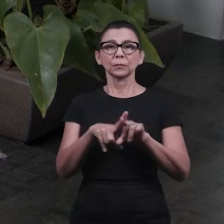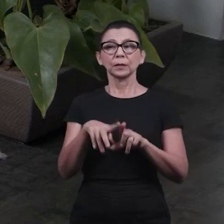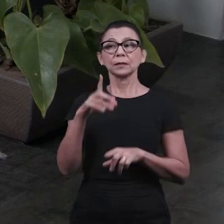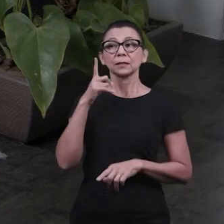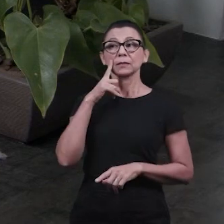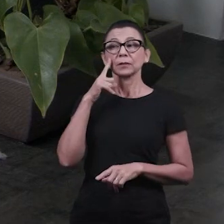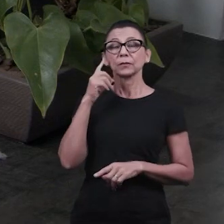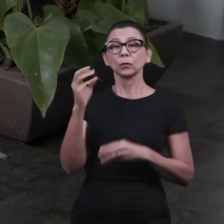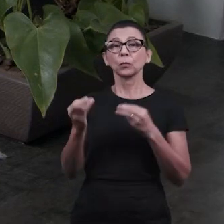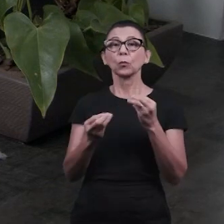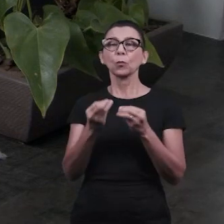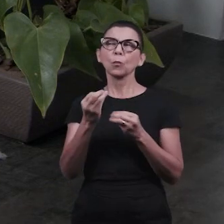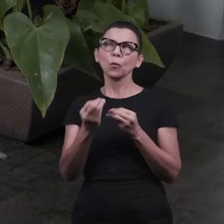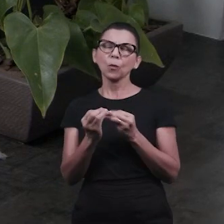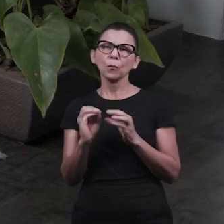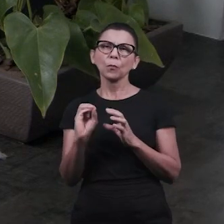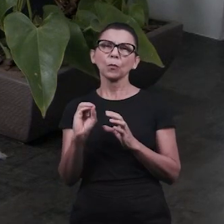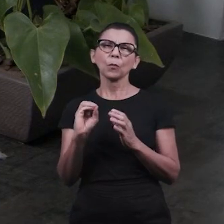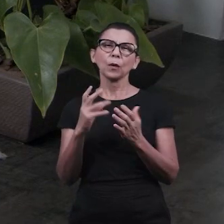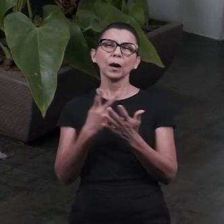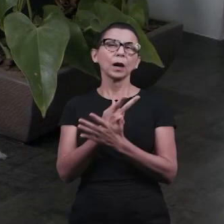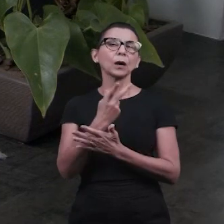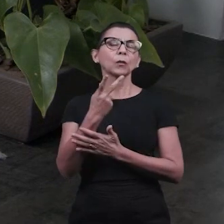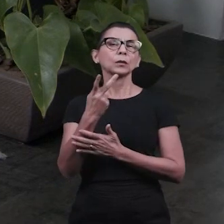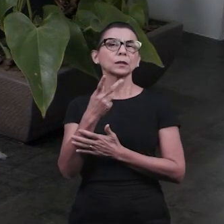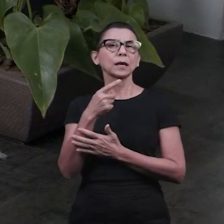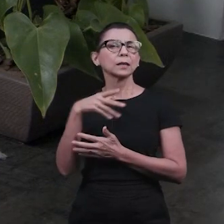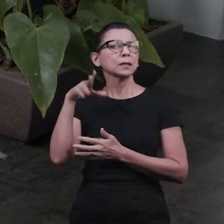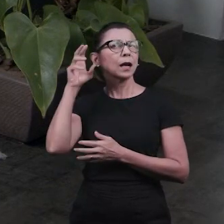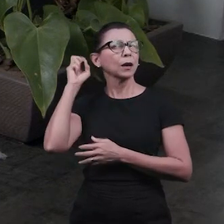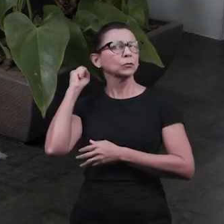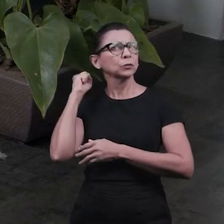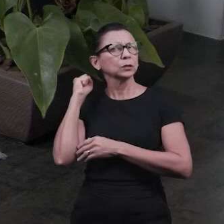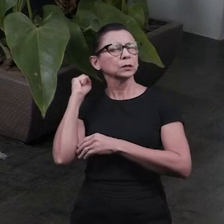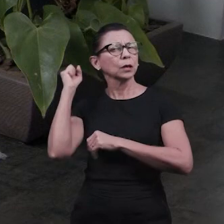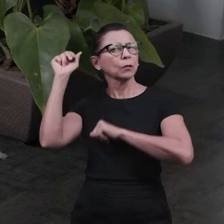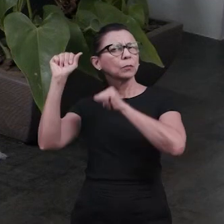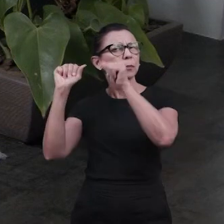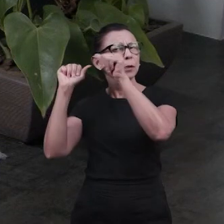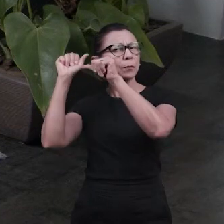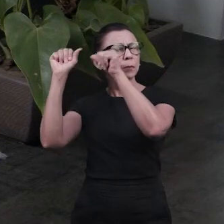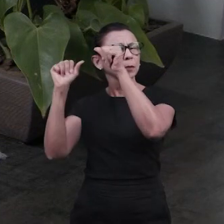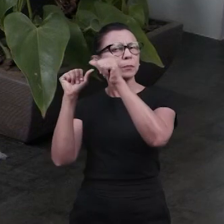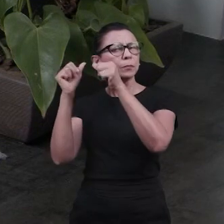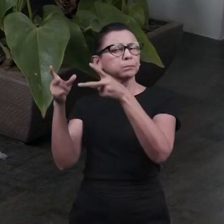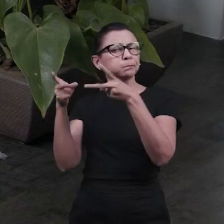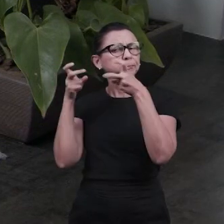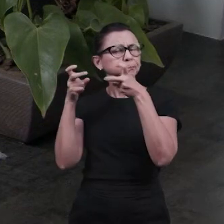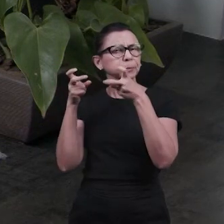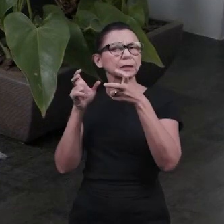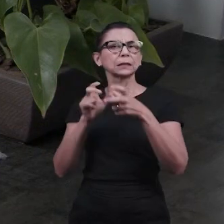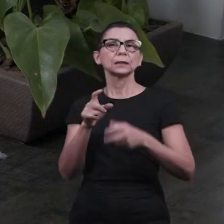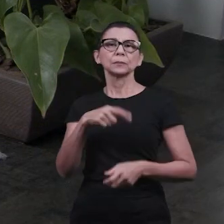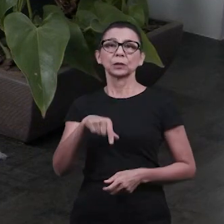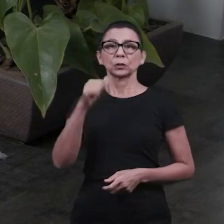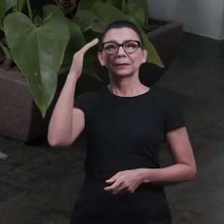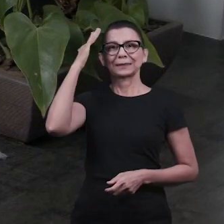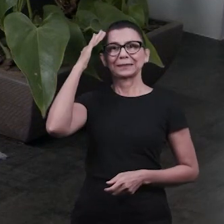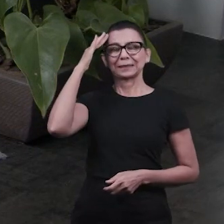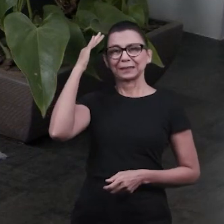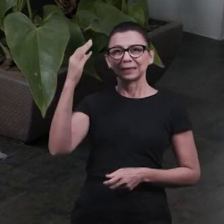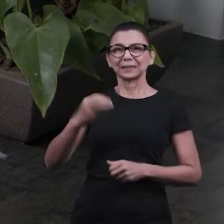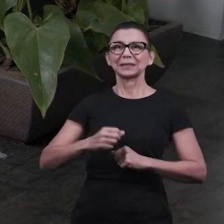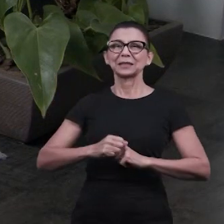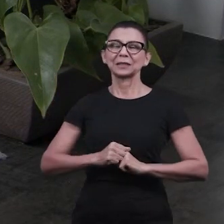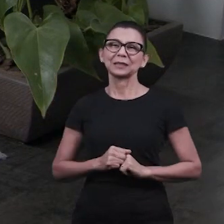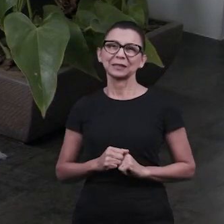expliquer comment se passe le processus d'audition pour comprendre mieux comment faire face à des personnes avec